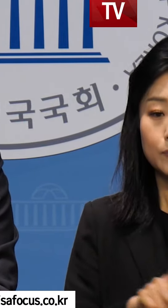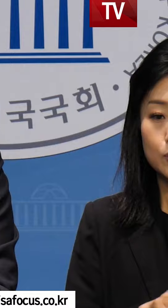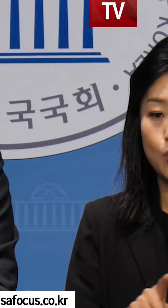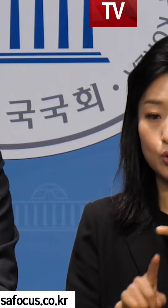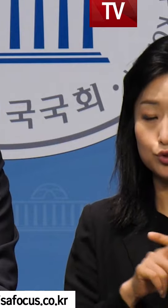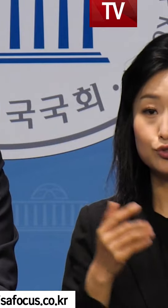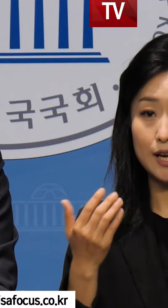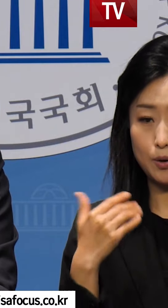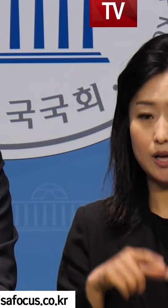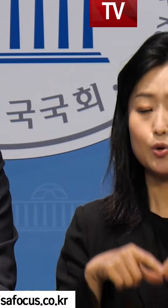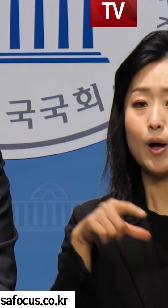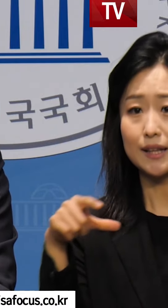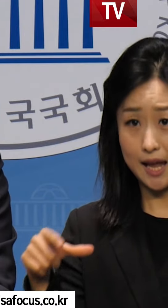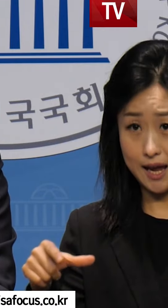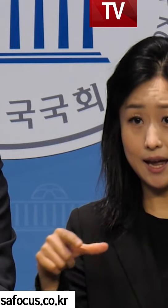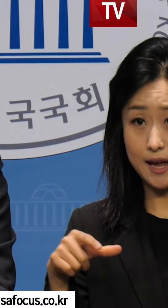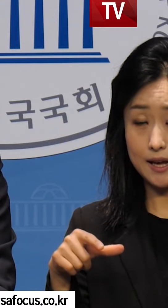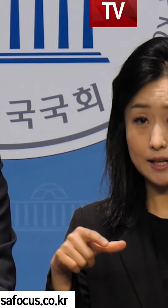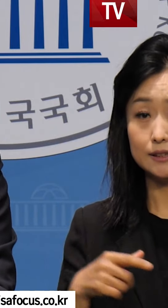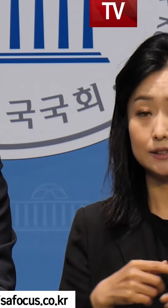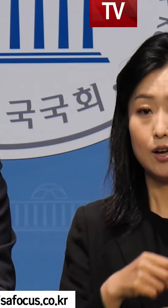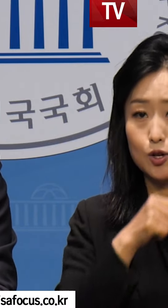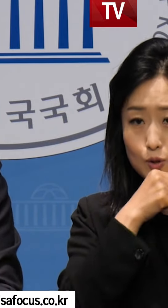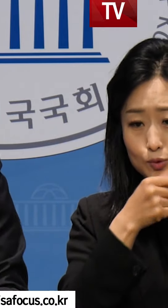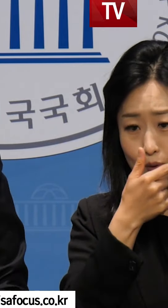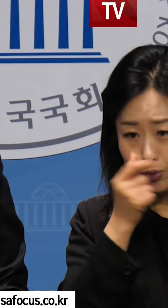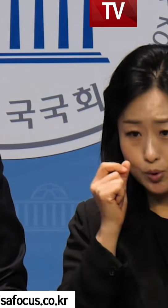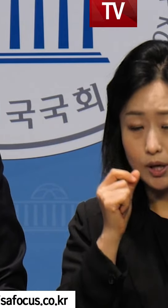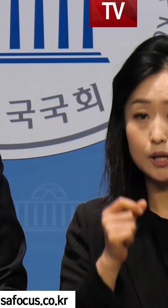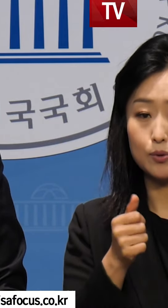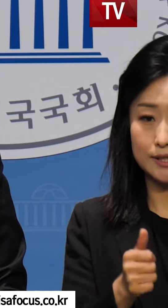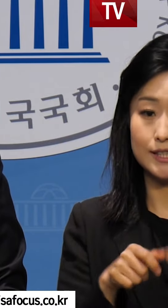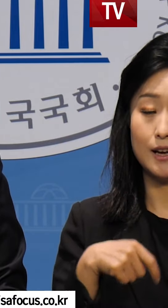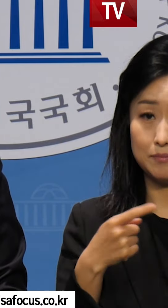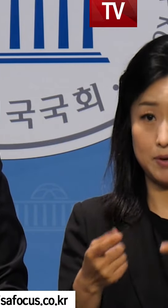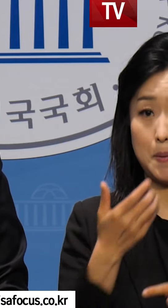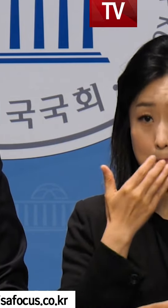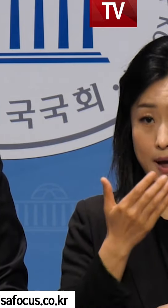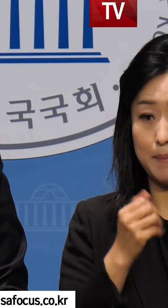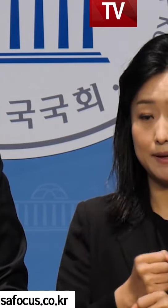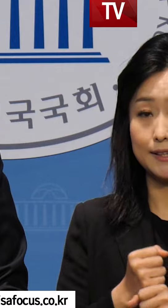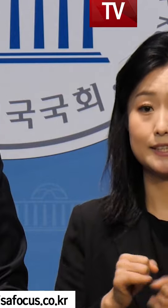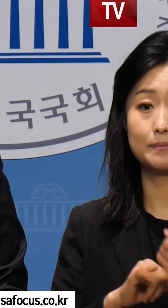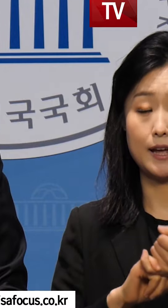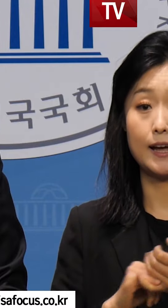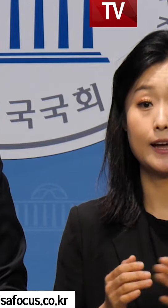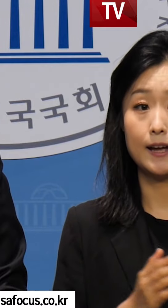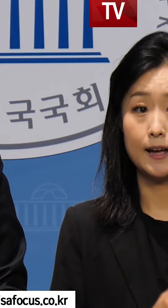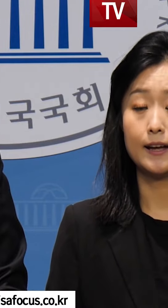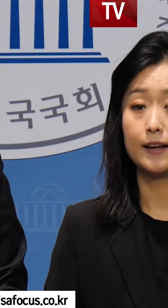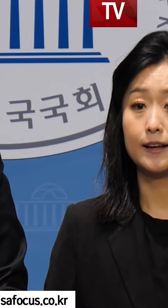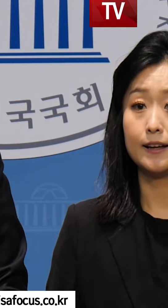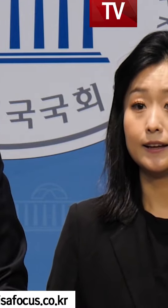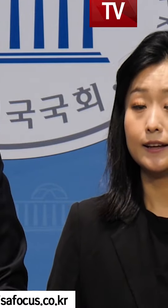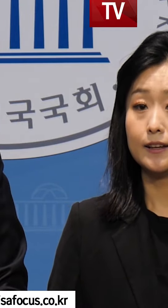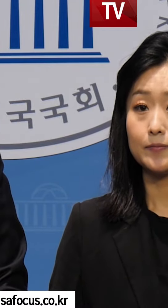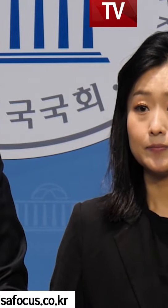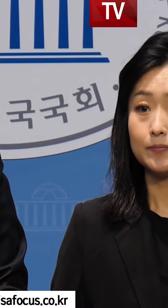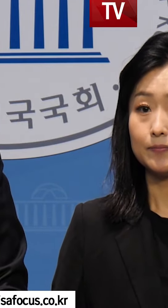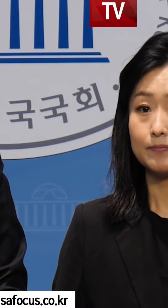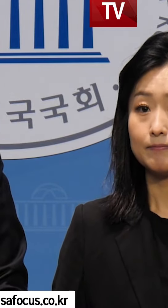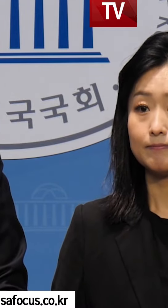초중학생까지 확대 적용할 수 있도록 제도 개선을 실현하도록 하겠습니다. 마지막으로 제캐나다